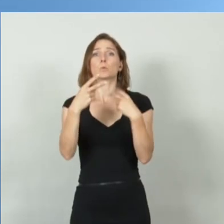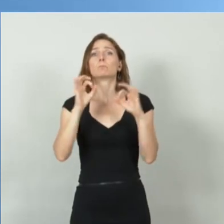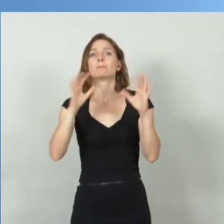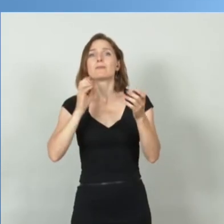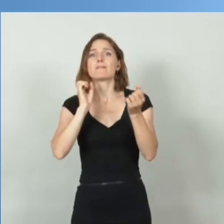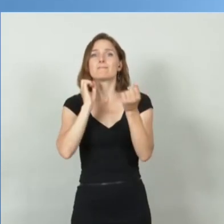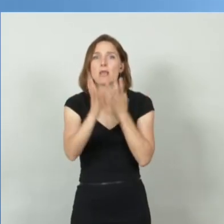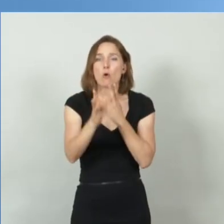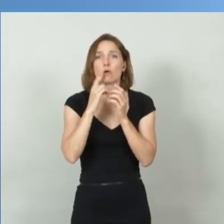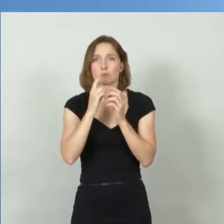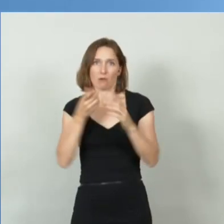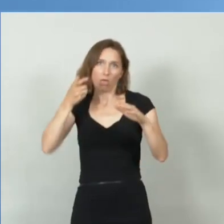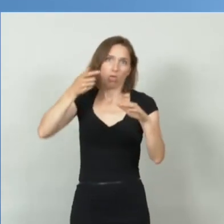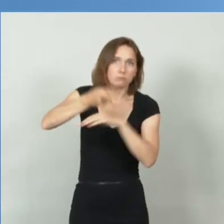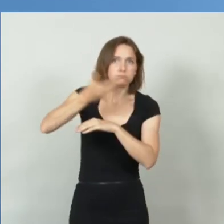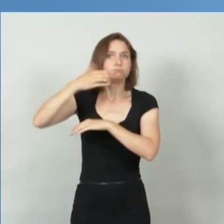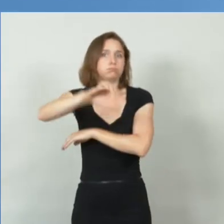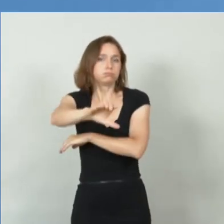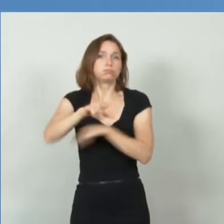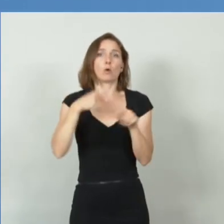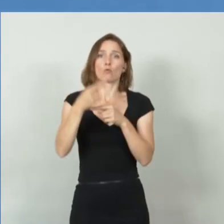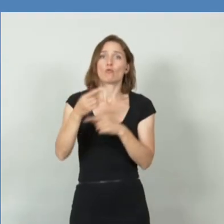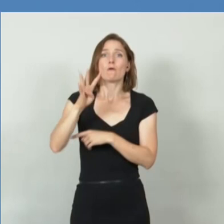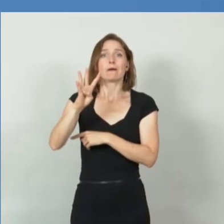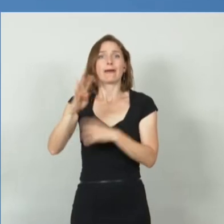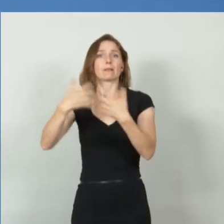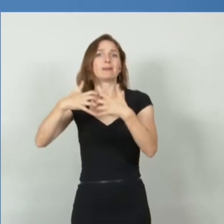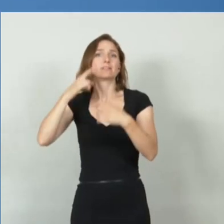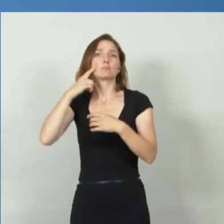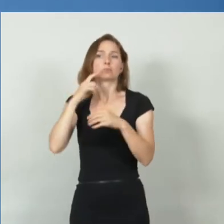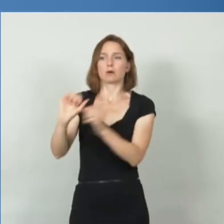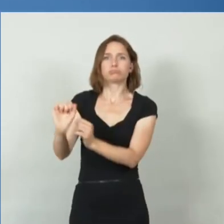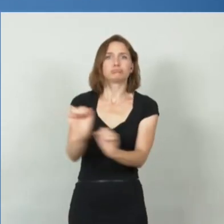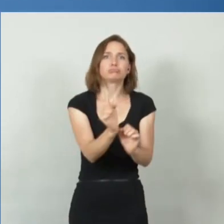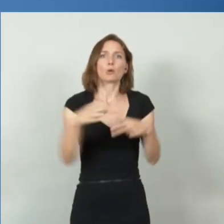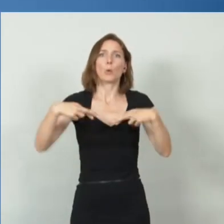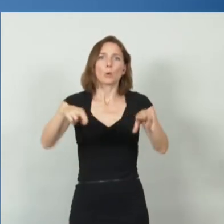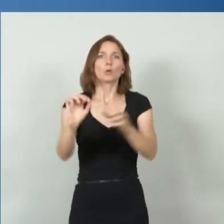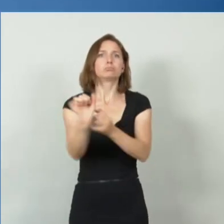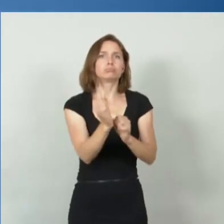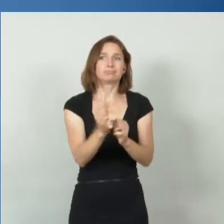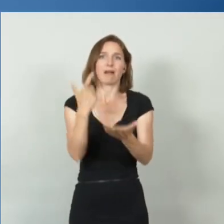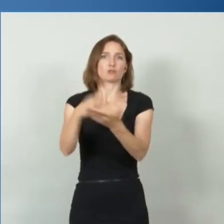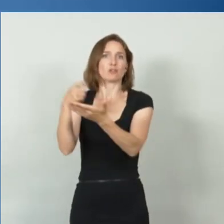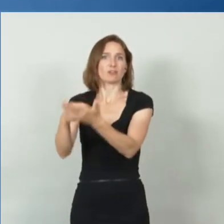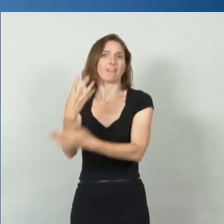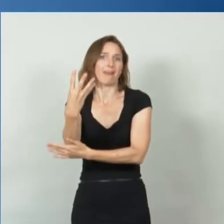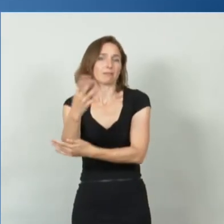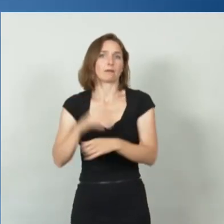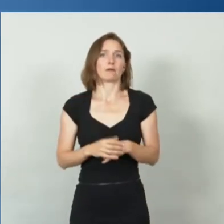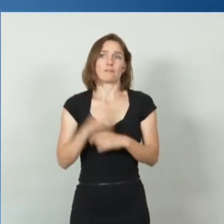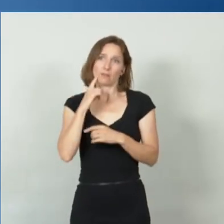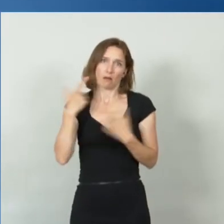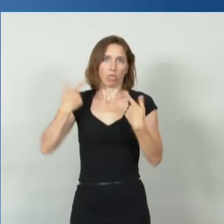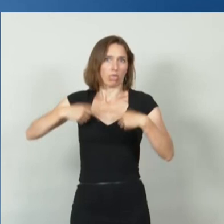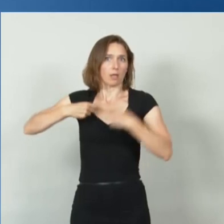achat de 4 engins de propreté urbaine des travaux pour le compte du CCAS sur l'opération du pôle